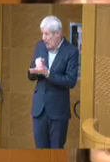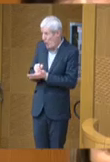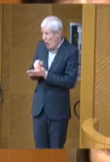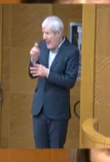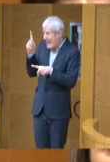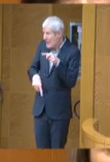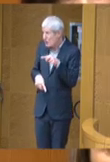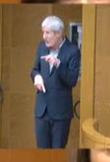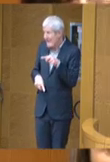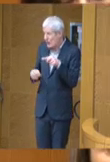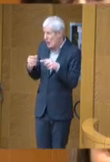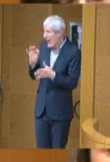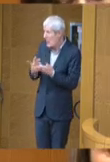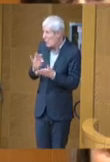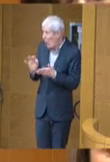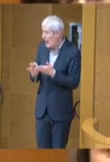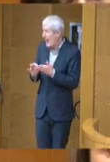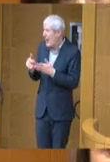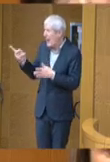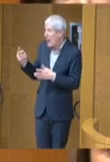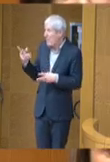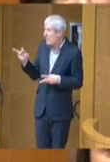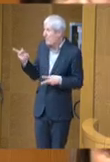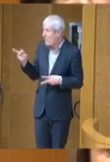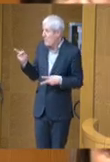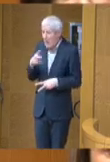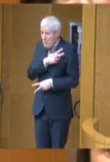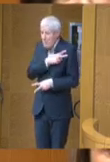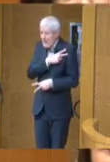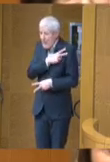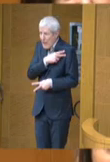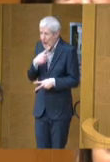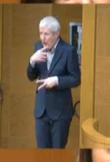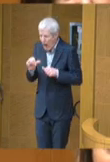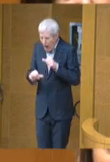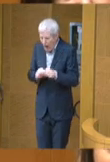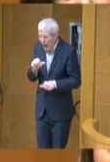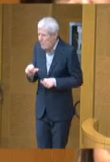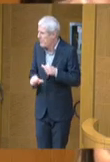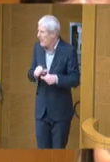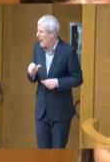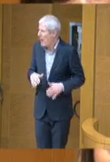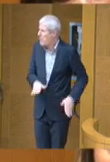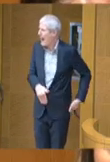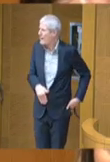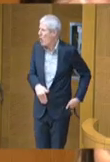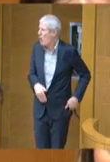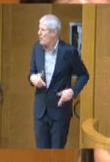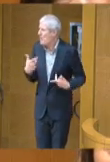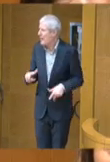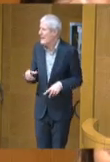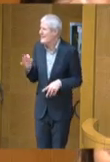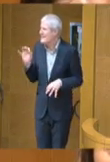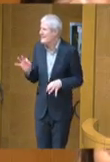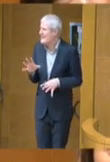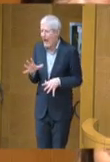febbraio, le bidelle si sono rifiutate di cambiare il pannolino a una studentessa con disabilità, perché se fa la pipì